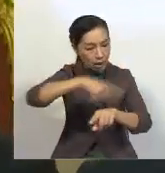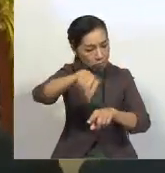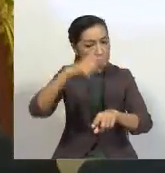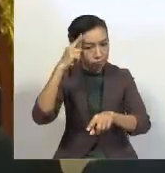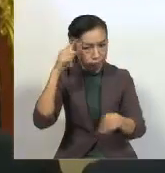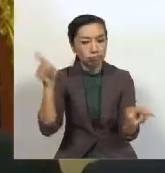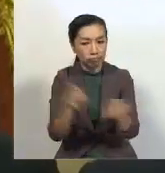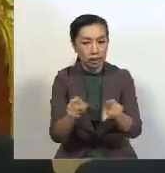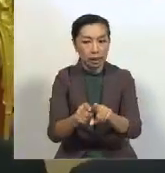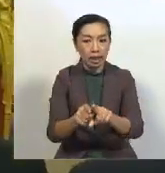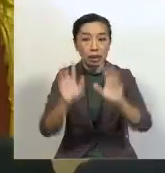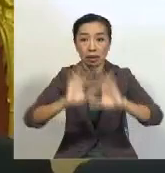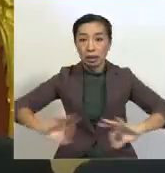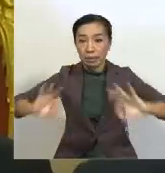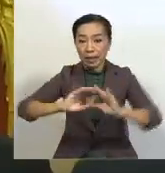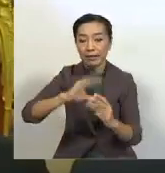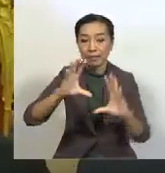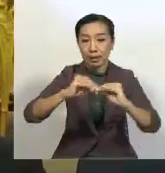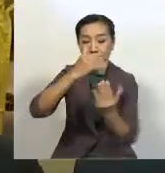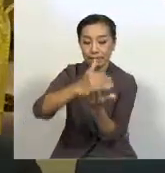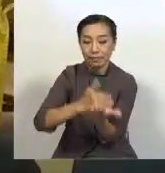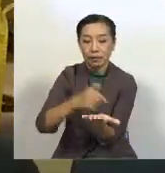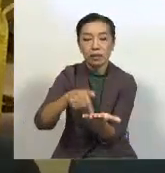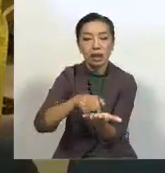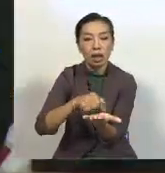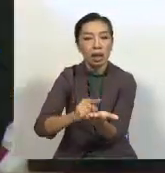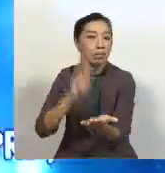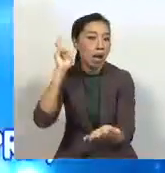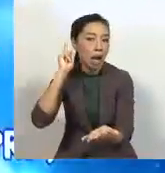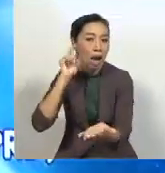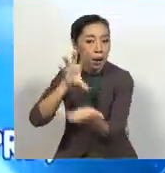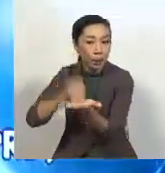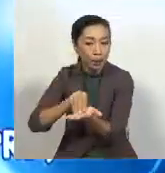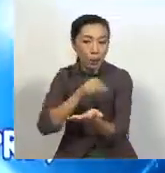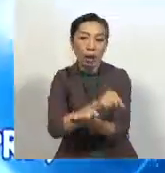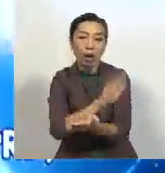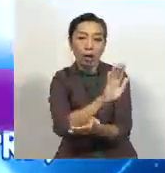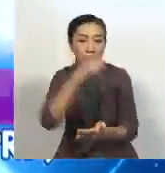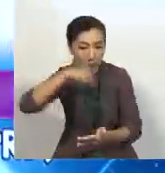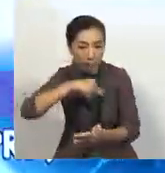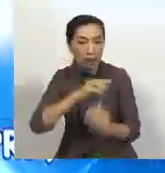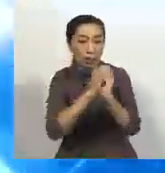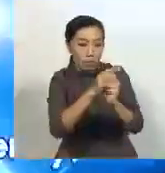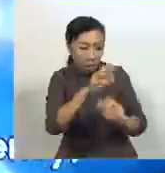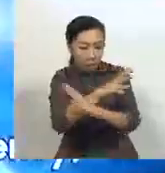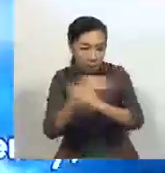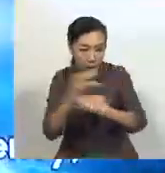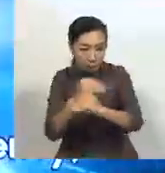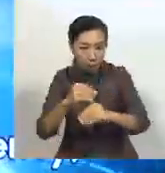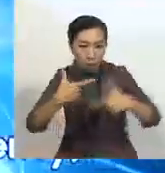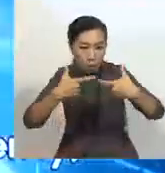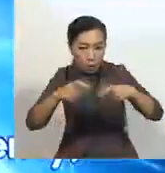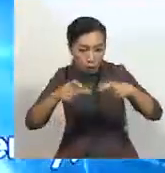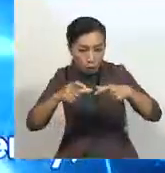ฐนะคะโดยมีสาระสำคัญก็คือการแลกเปลี่ยนข้อมูลข่าวสารข่าวภาพข่าวคลิปวิดีโอที่เป็นประโย